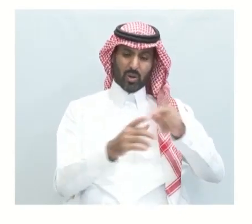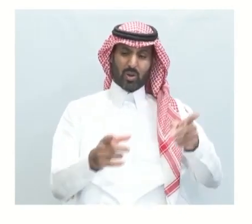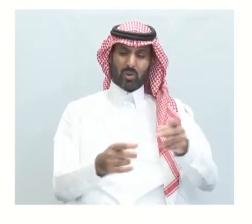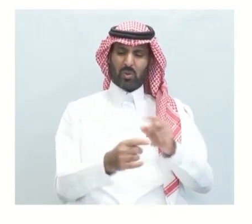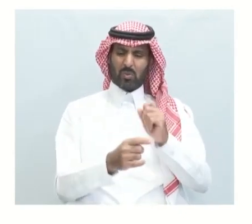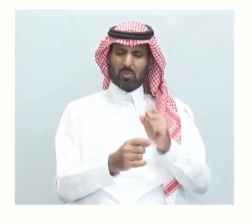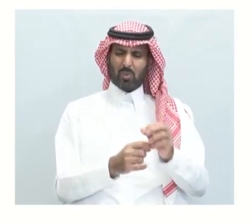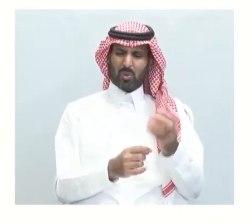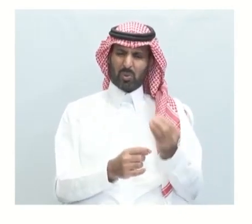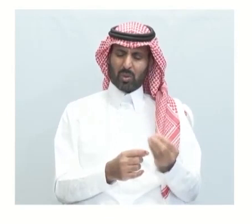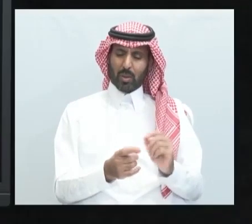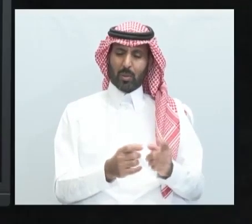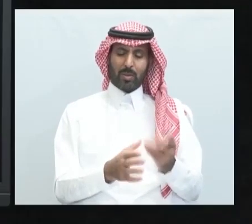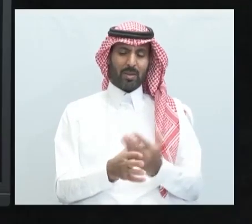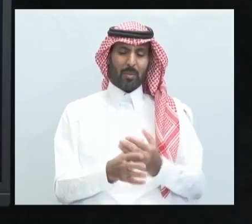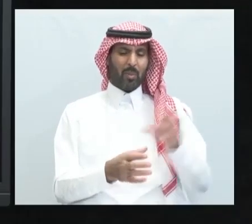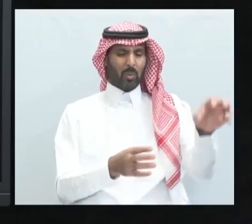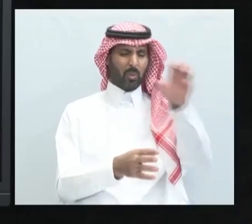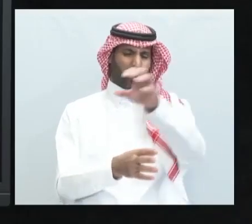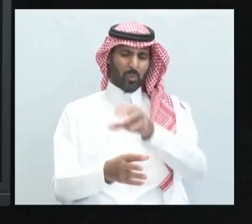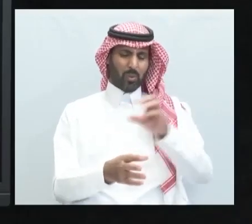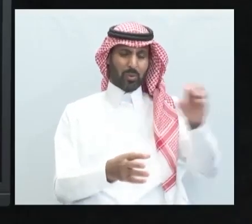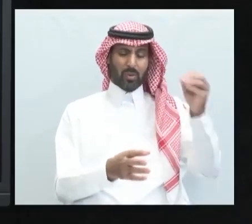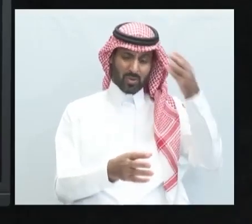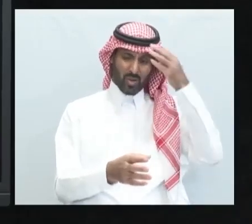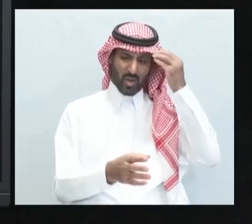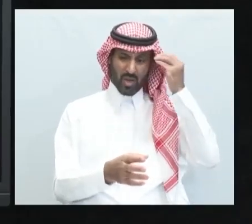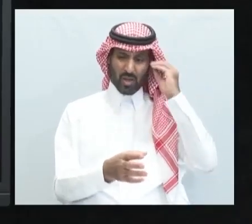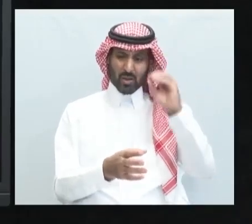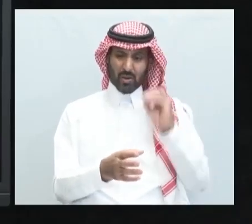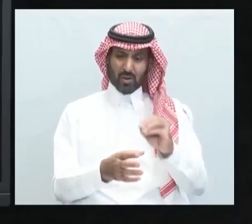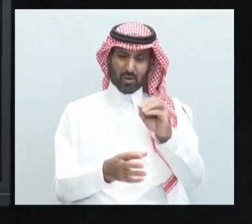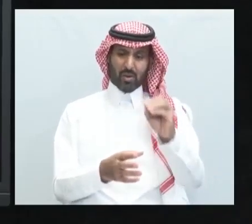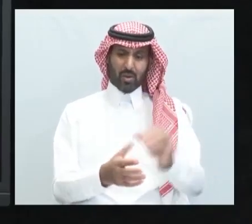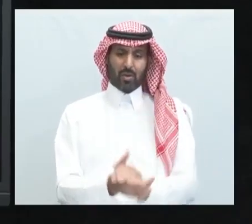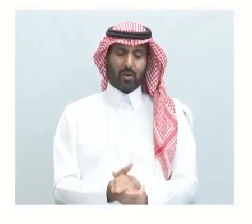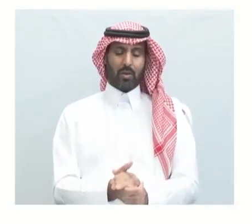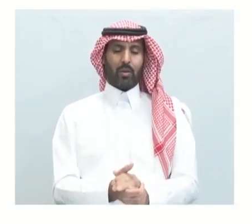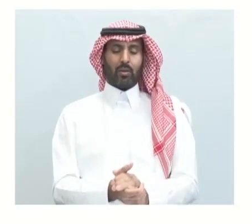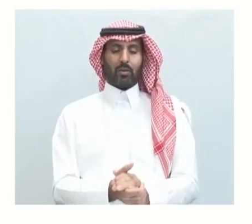بسبب ماذا ان العناصر في مواقع عشوائيه من الذاكره